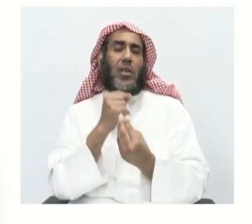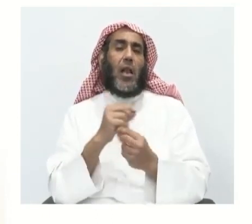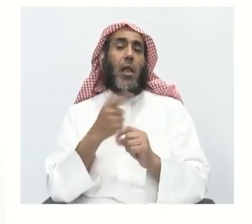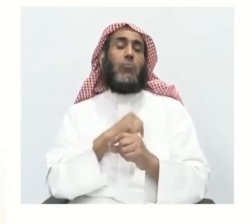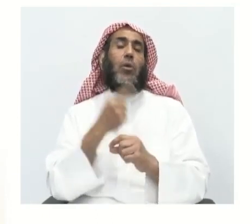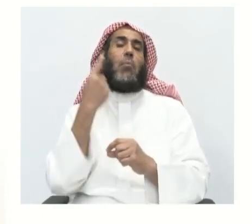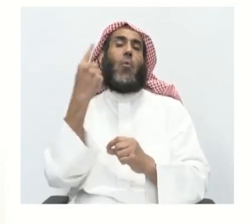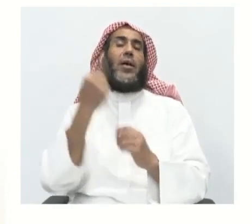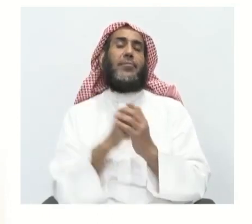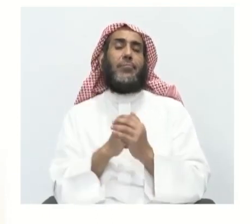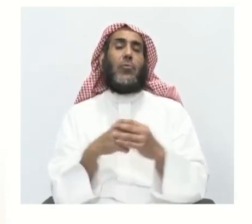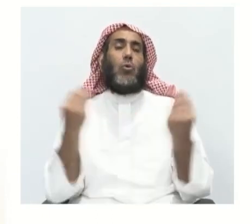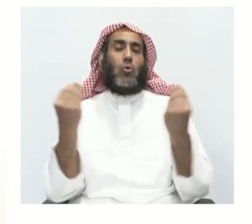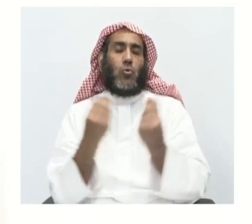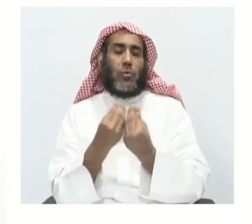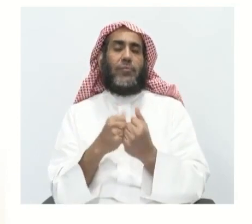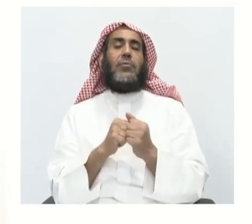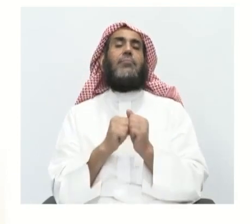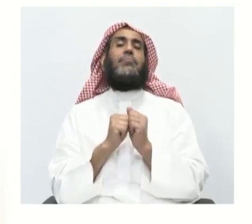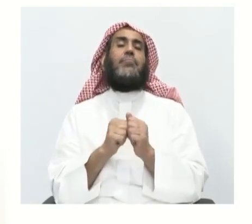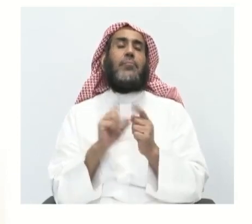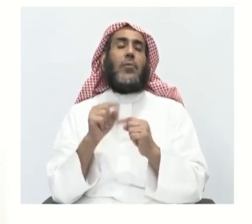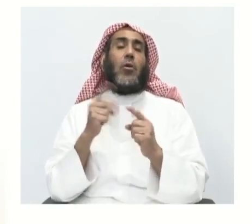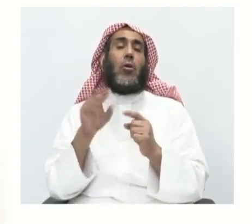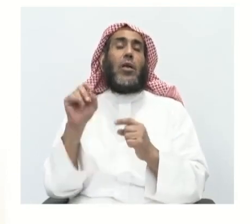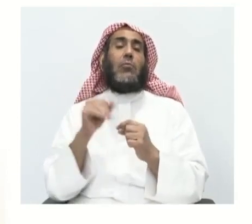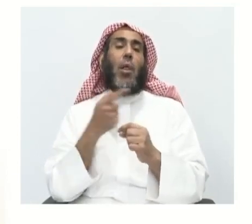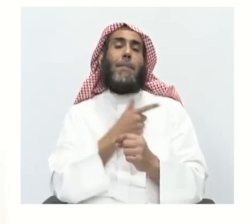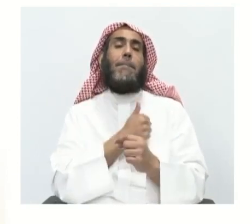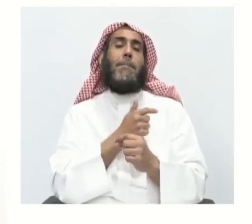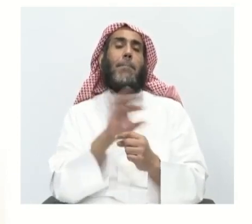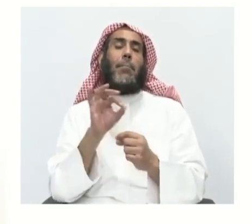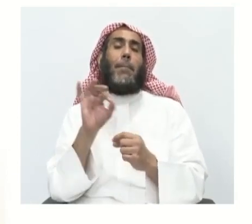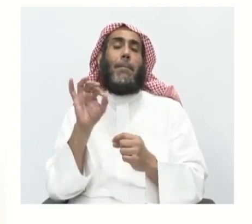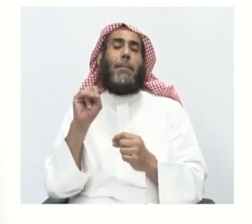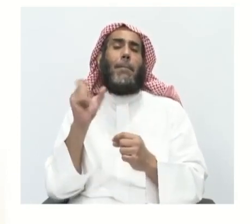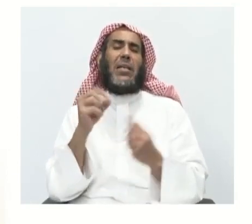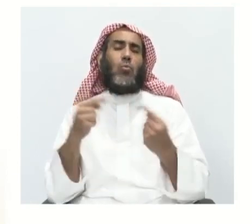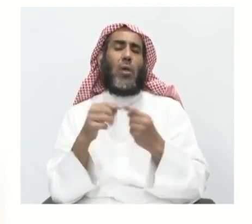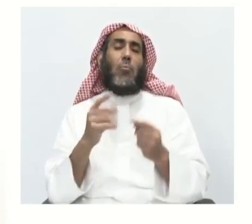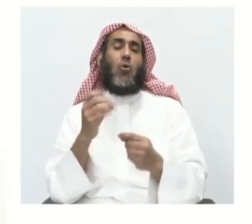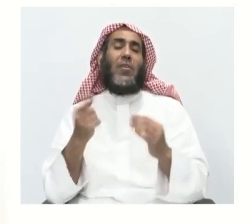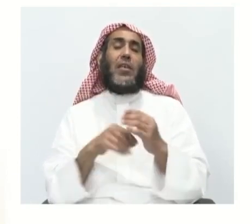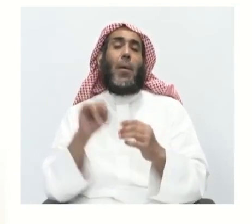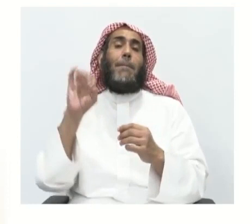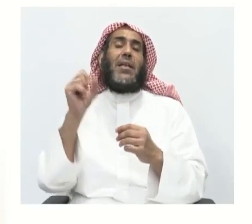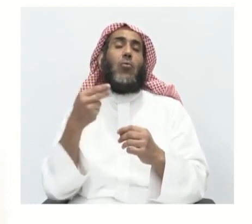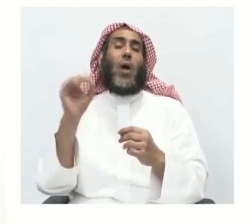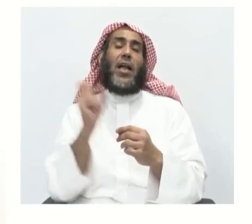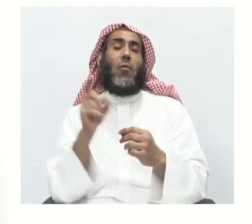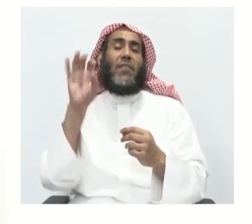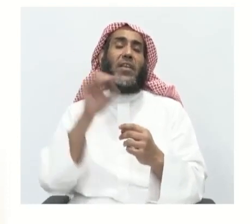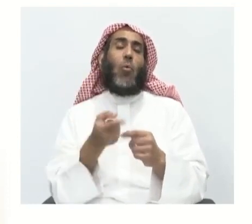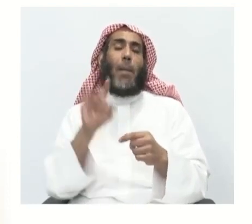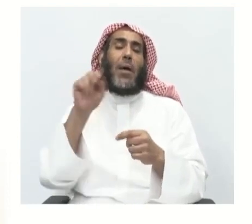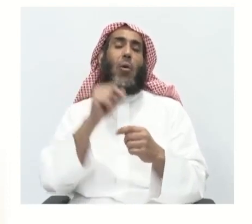مسمى واحد ولذلك وصلت في الرسم الاملائي ايضا كل كلمه من او من توصل بحروف الجر من وعن وفي واللام